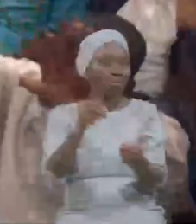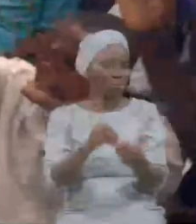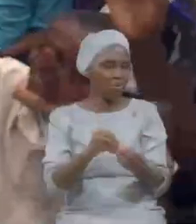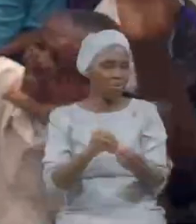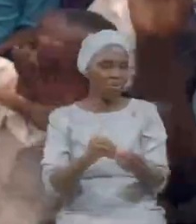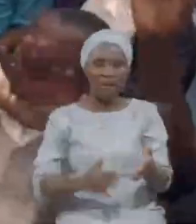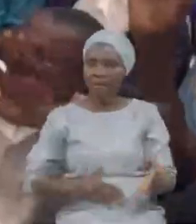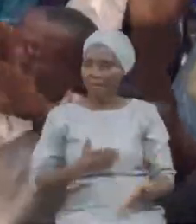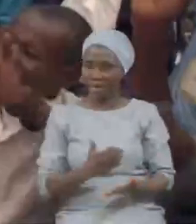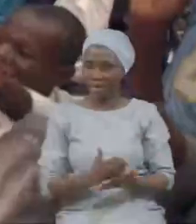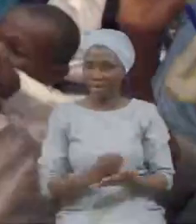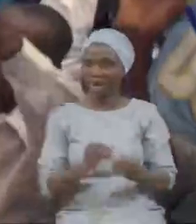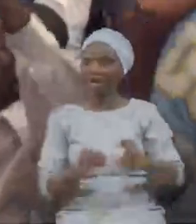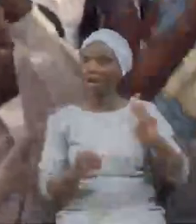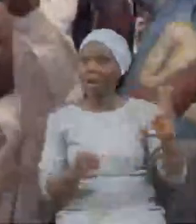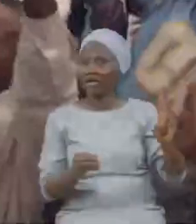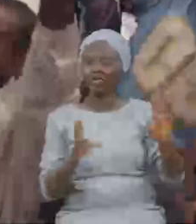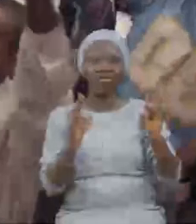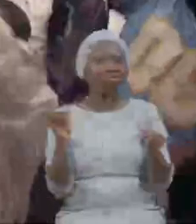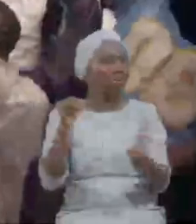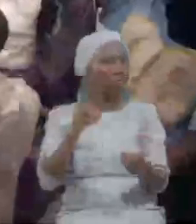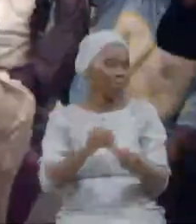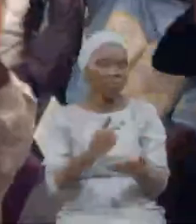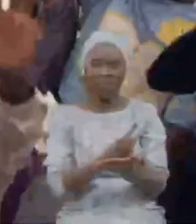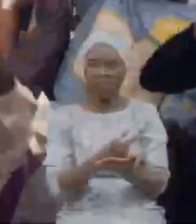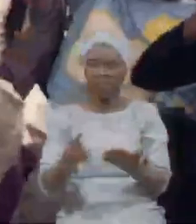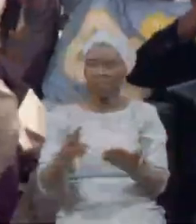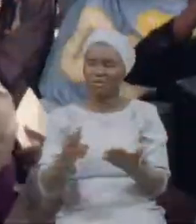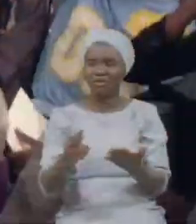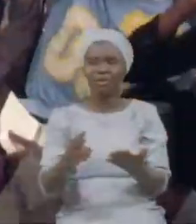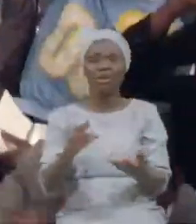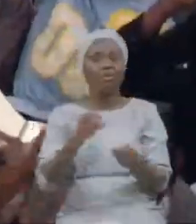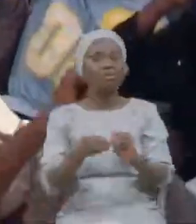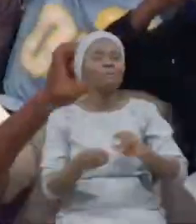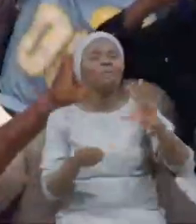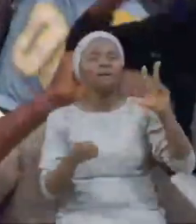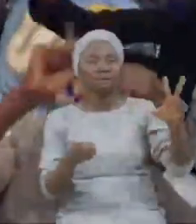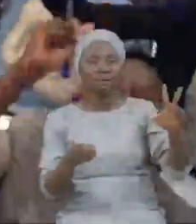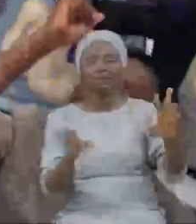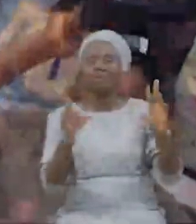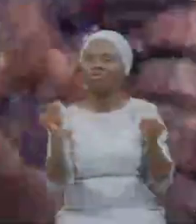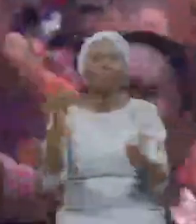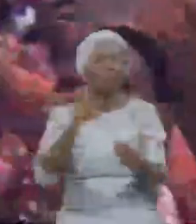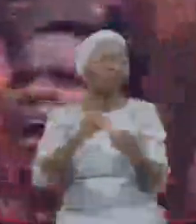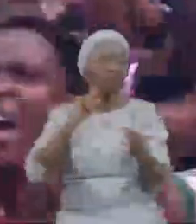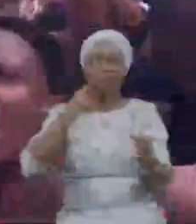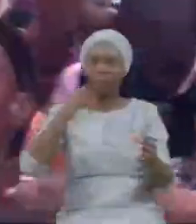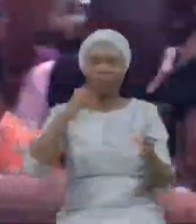jamais de stérilité. 2. Plus jamais de retard. 3. Plus jamais d'amertume.